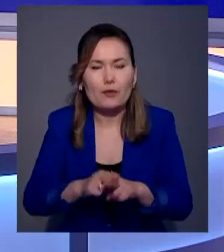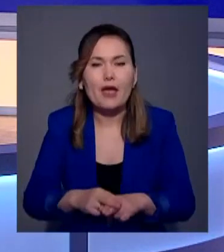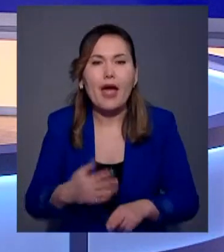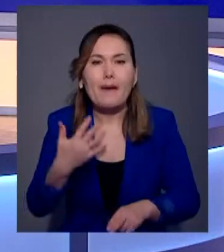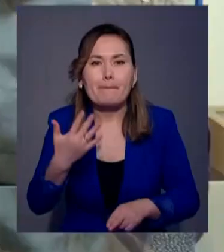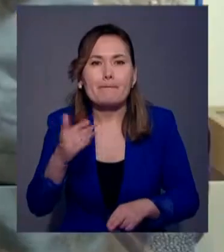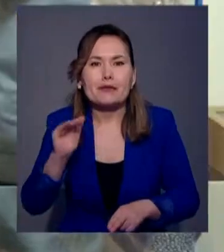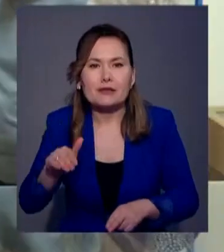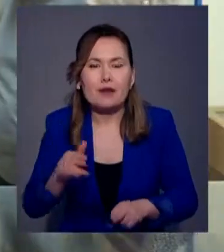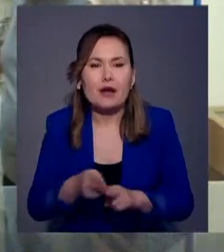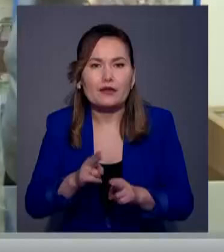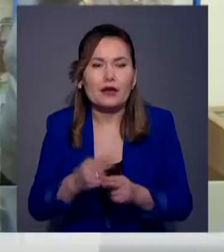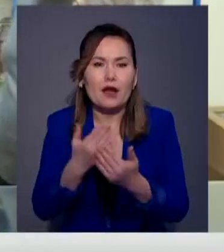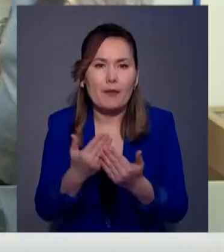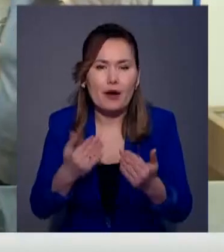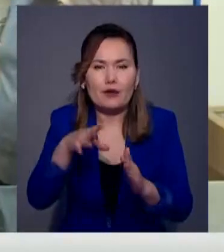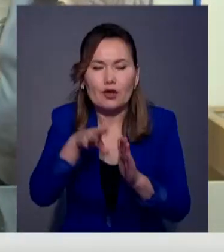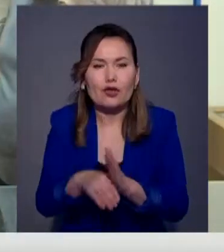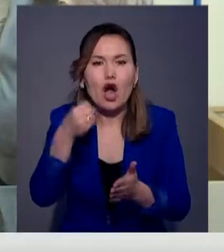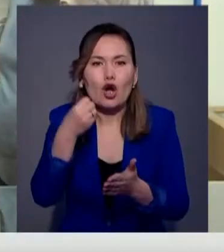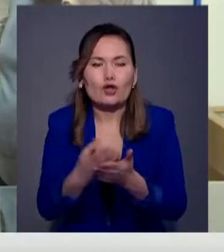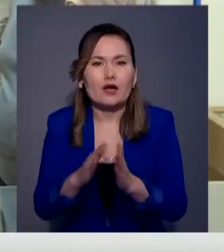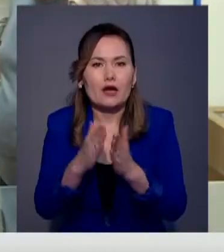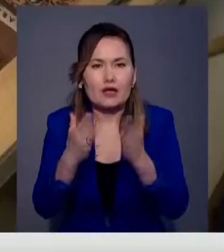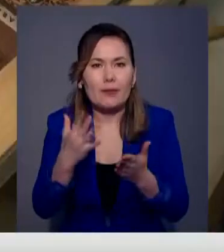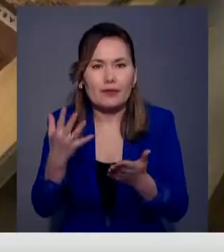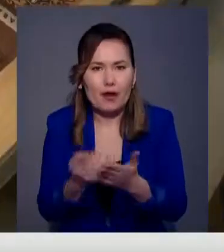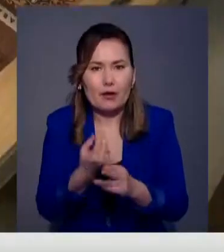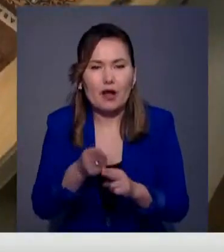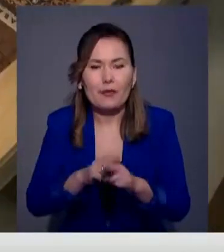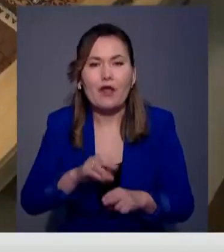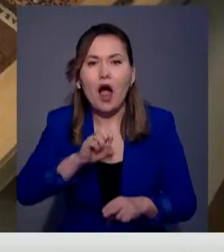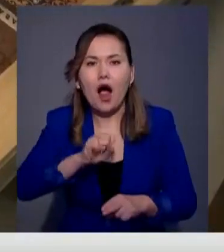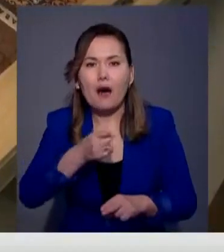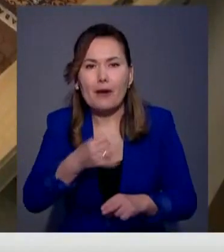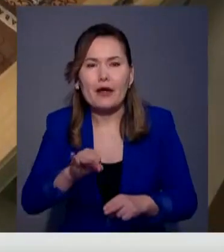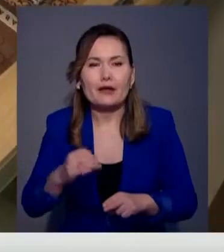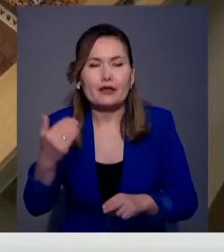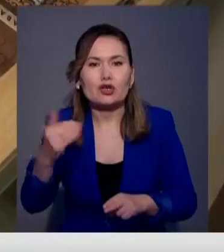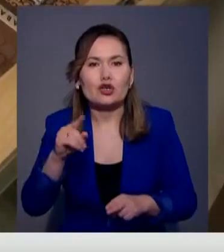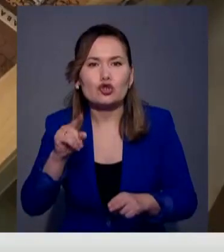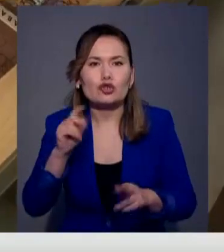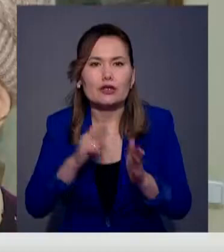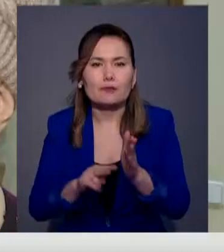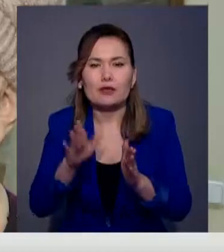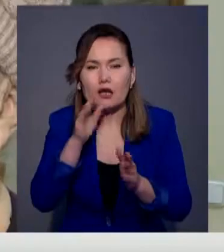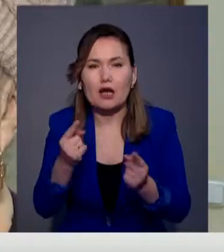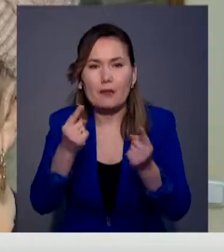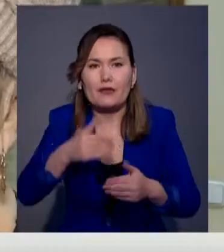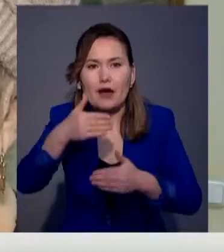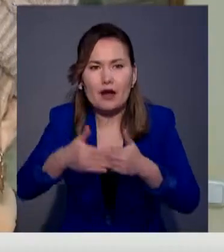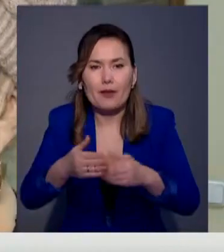мұражайдағы 5000-нан астам жәдігердің арасындағы ең құндысы. Бұған қоса мұнда Абай Құнанбаевтың 175 жылдық мерейтойы